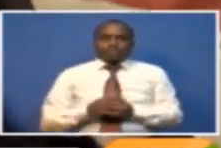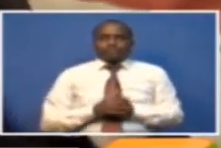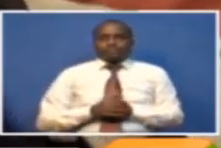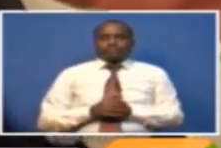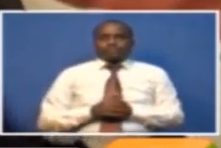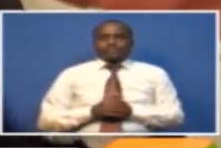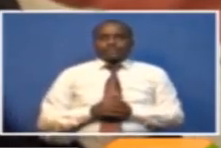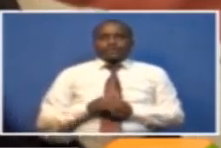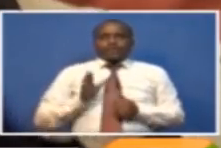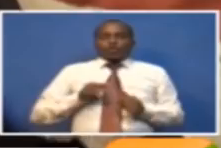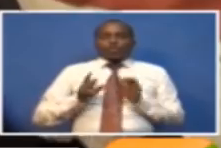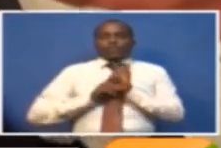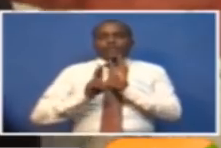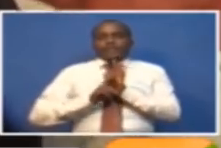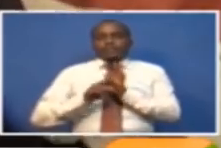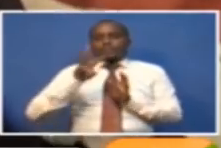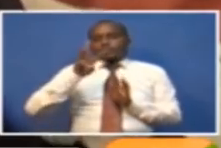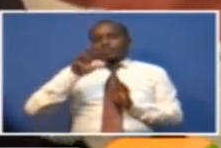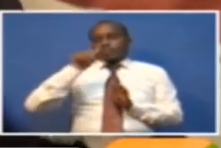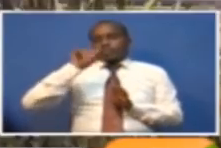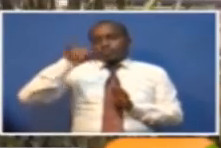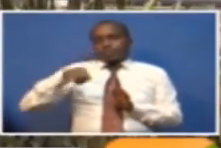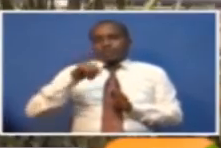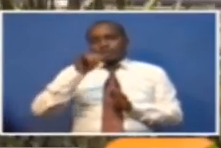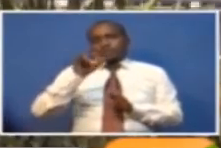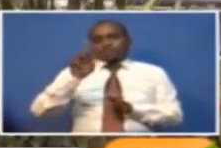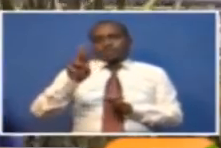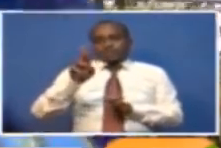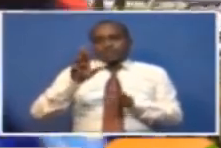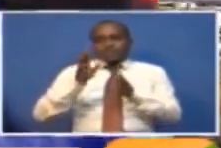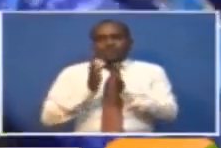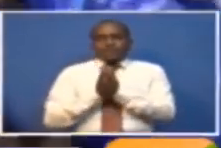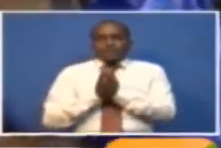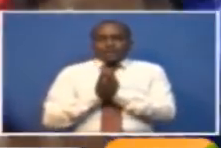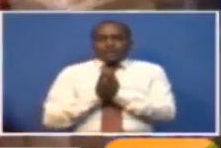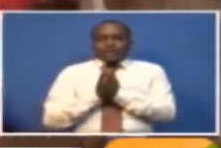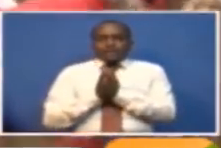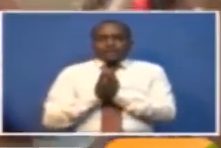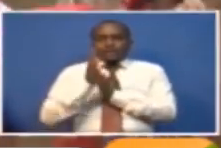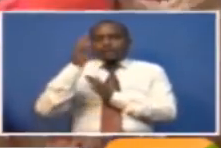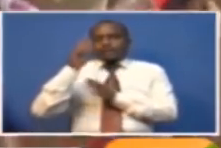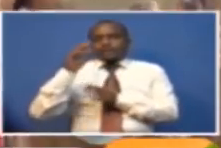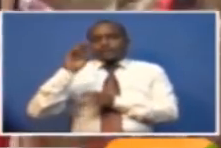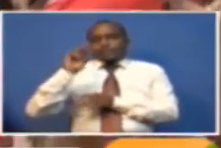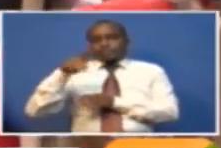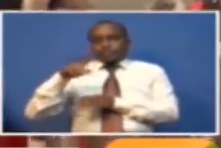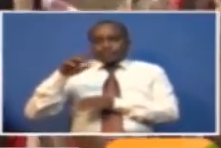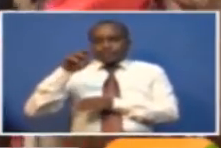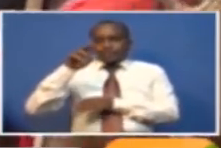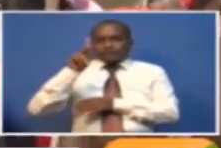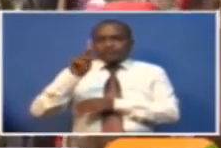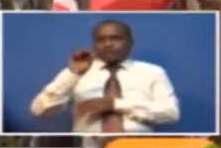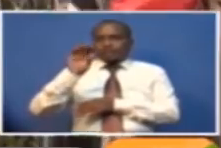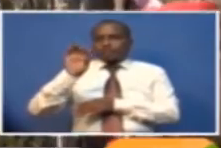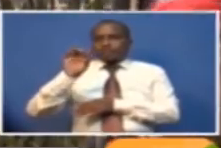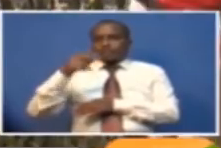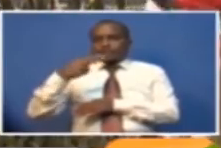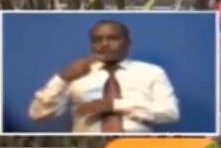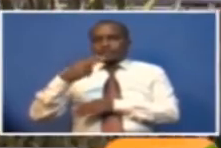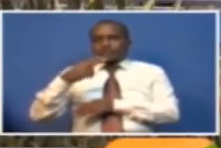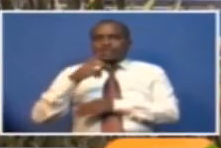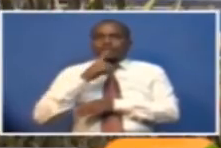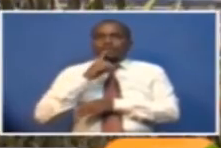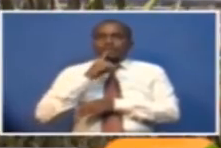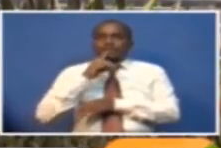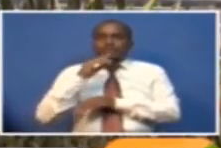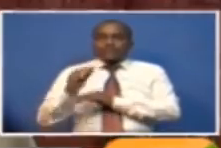Mwakilisho wanawake wa kaunti ya Wajer, Fatuma Gedi, na mbunge wa Belgut, Nicholas Koech, walisemekana ndio waliokuwa